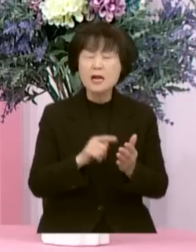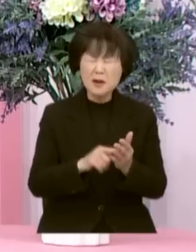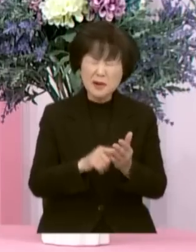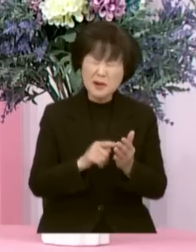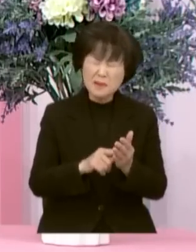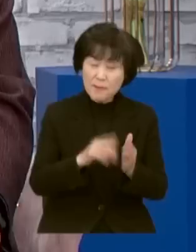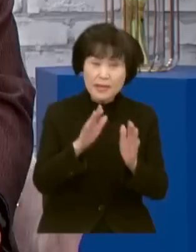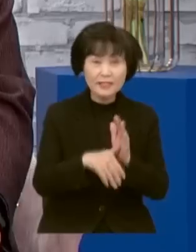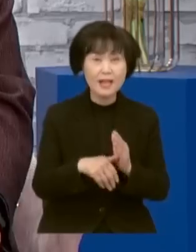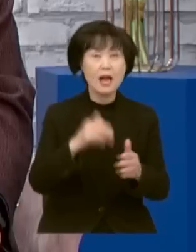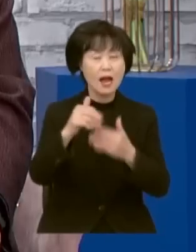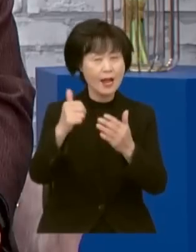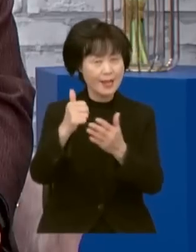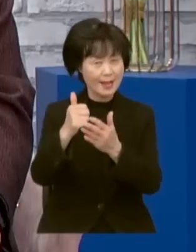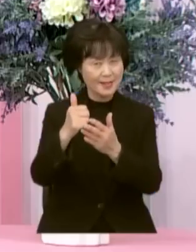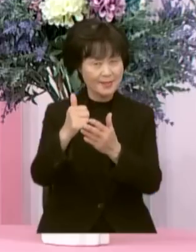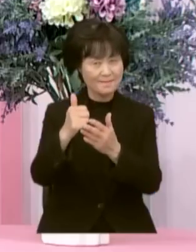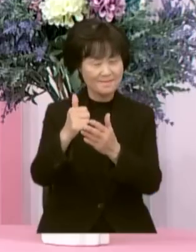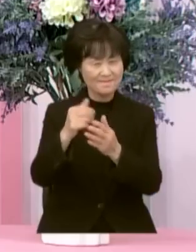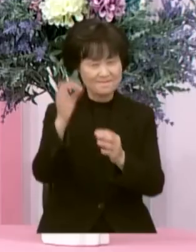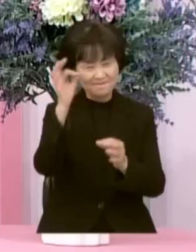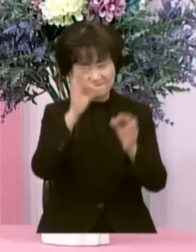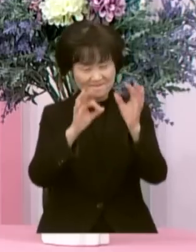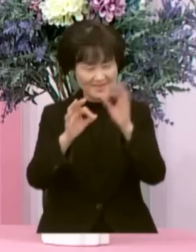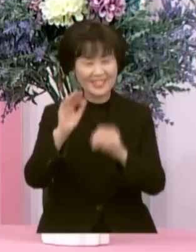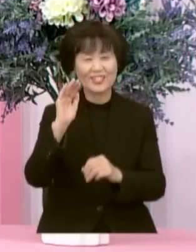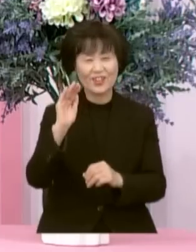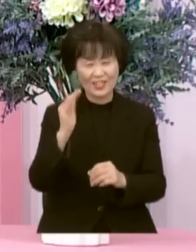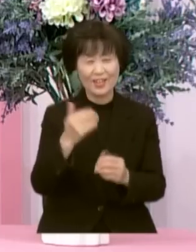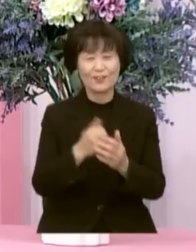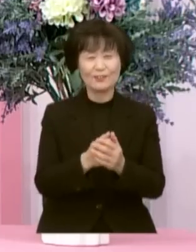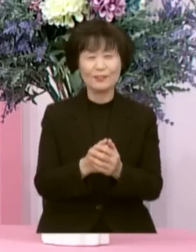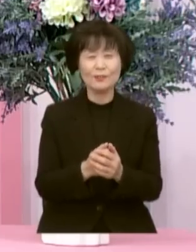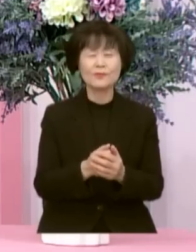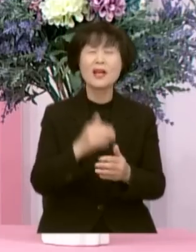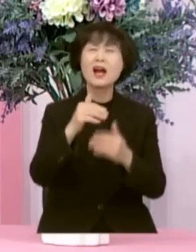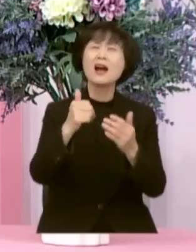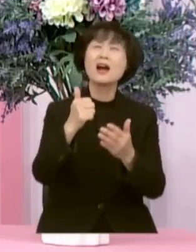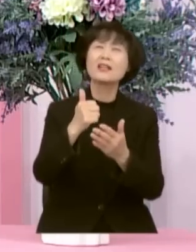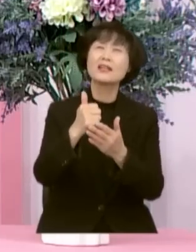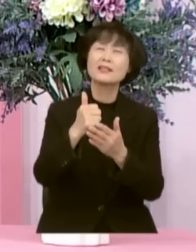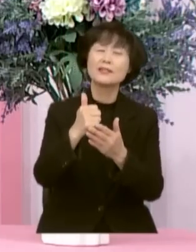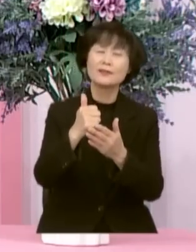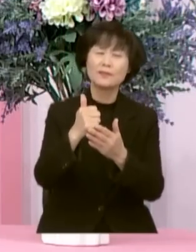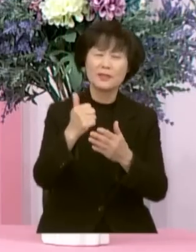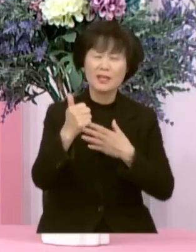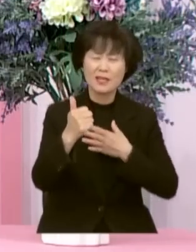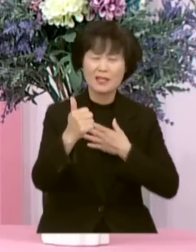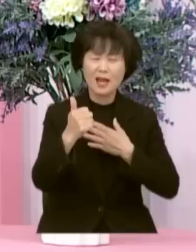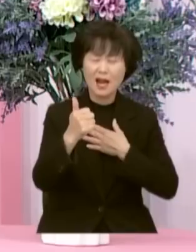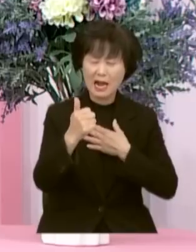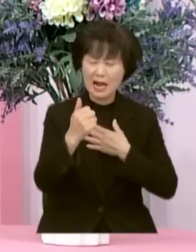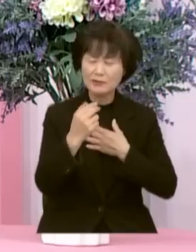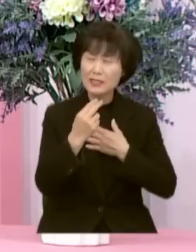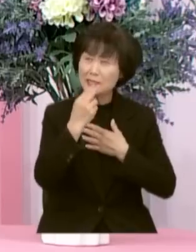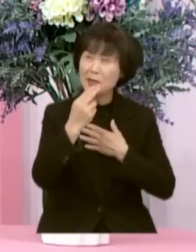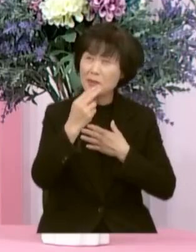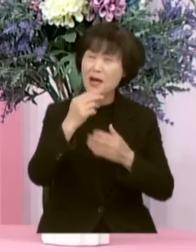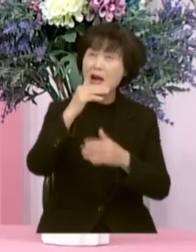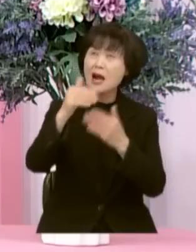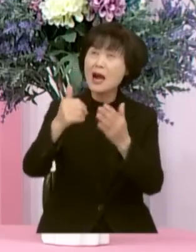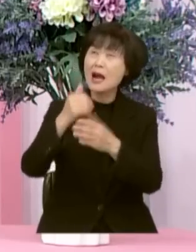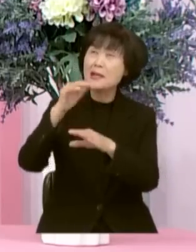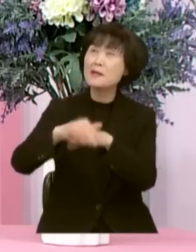그럼 하나님 찾아. 그 긴박한 상황 속에서 하나님 저 생명은